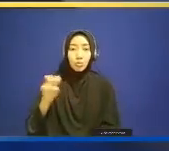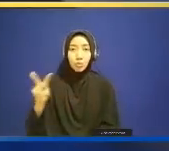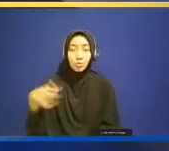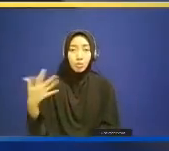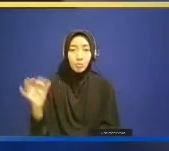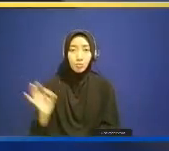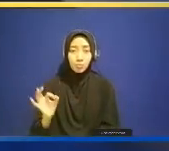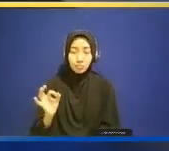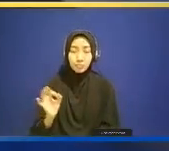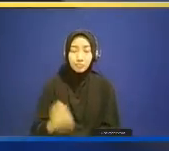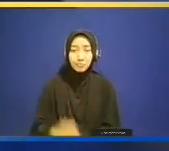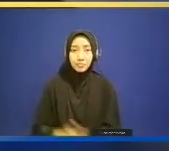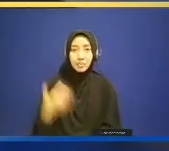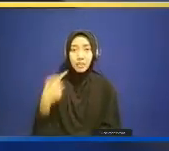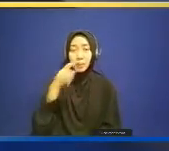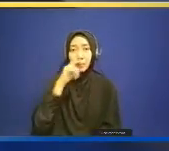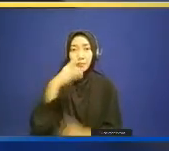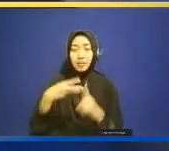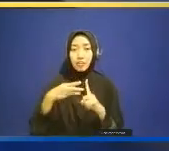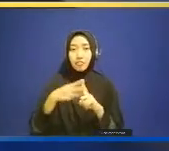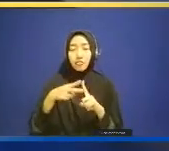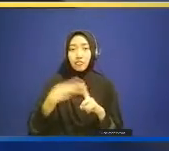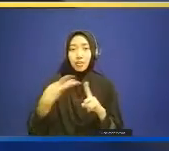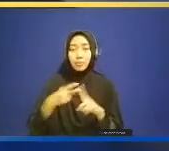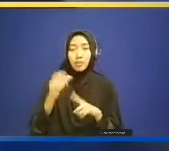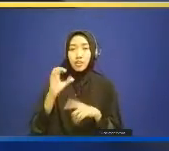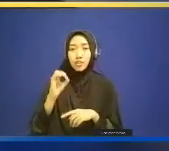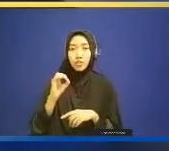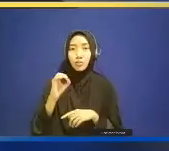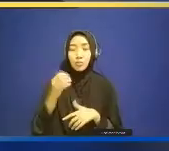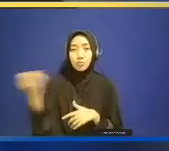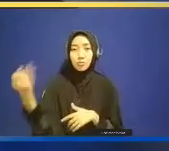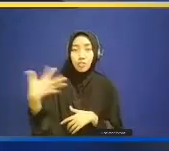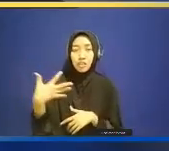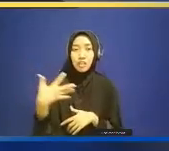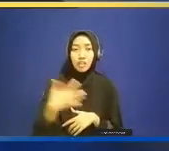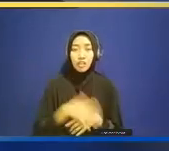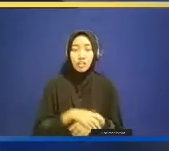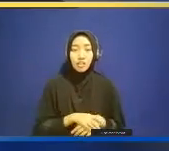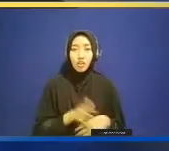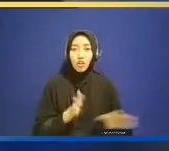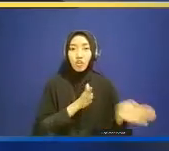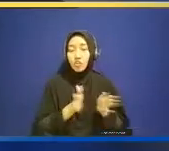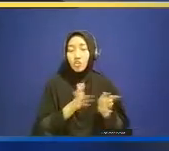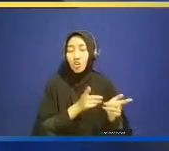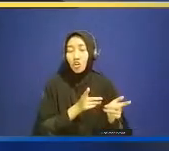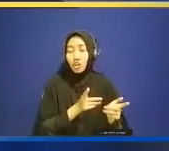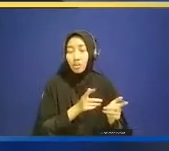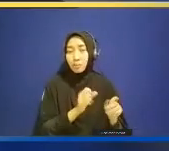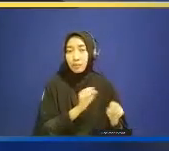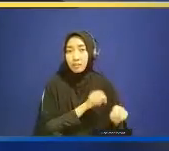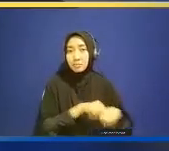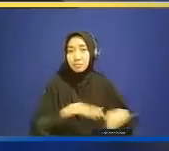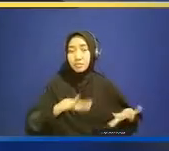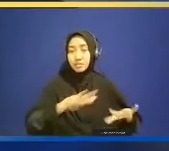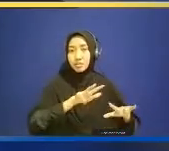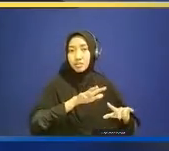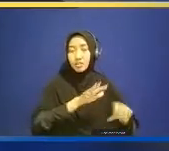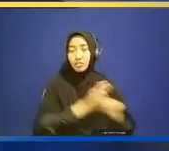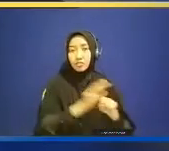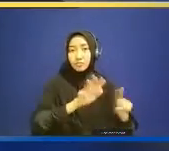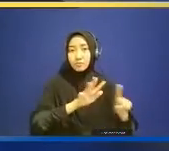menyebut bahwa masih ada soal upaya pengendalian konflik 19 kemudian juga ada kita Hai dari pandemic